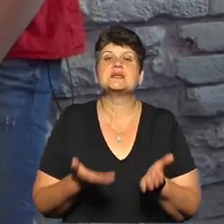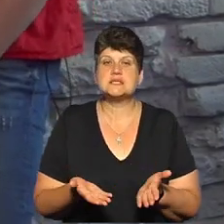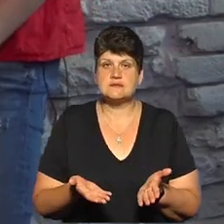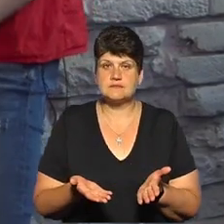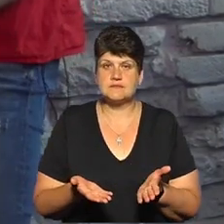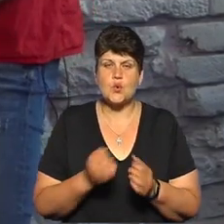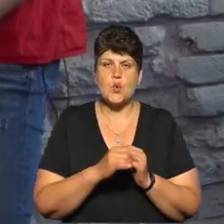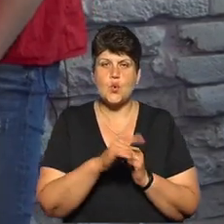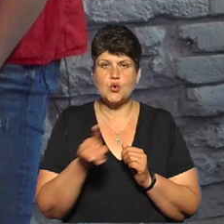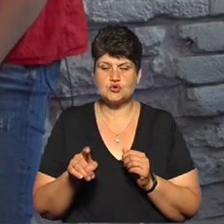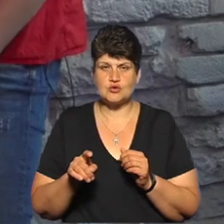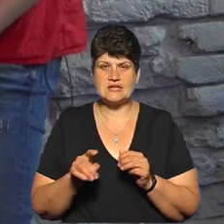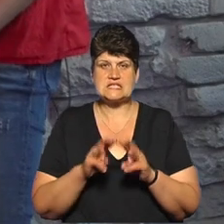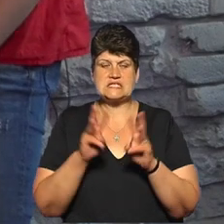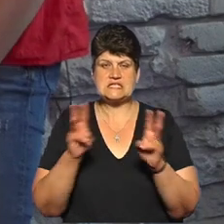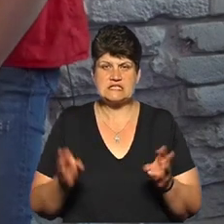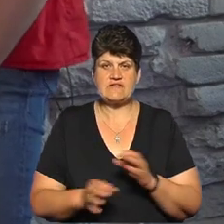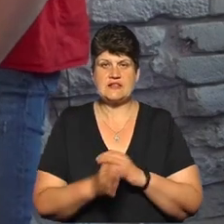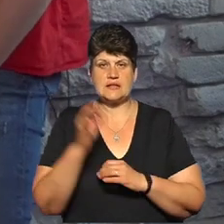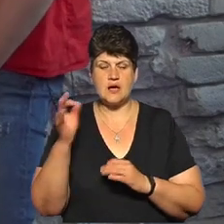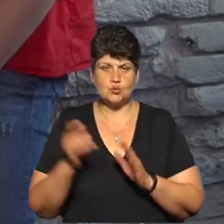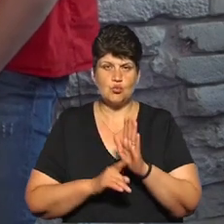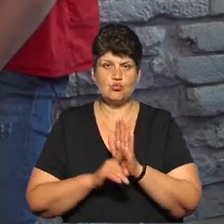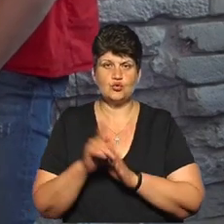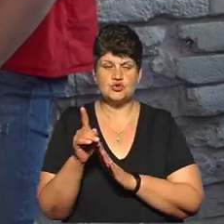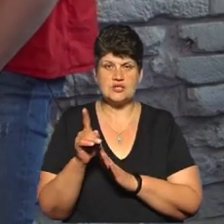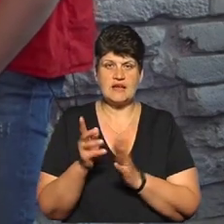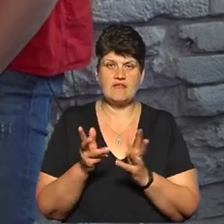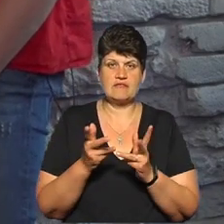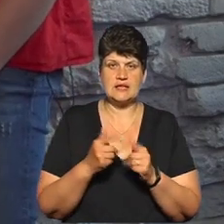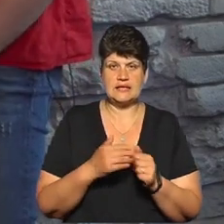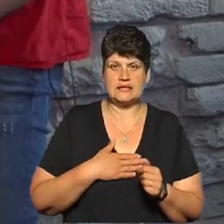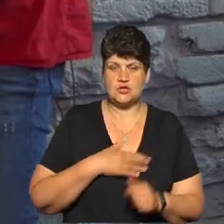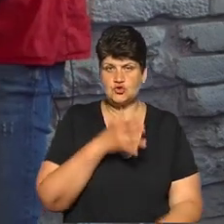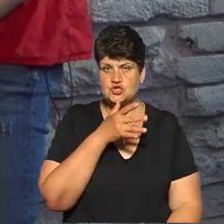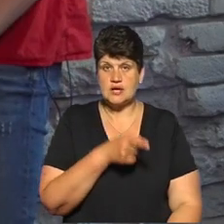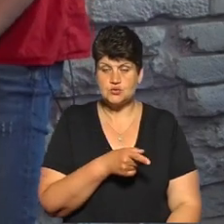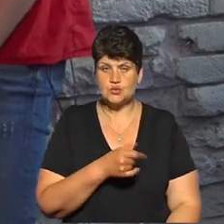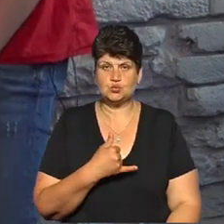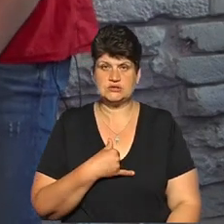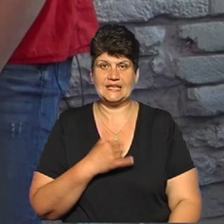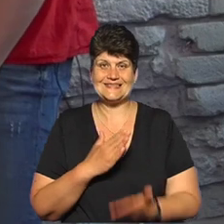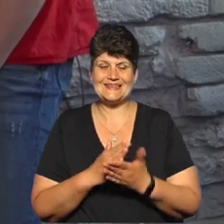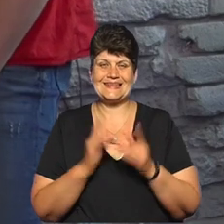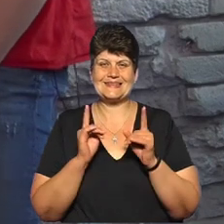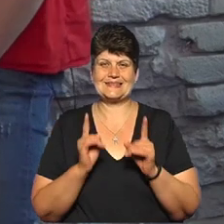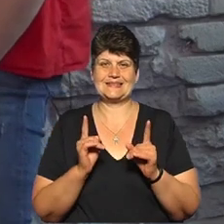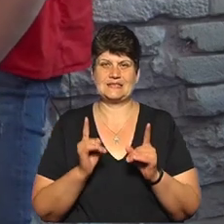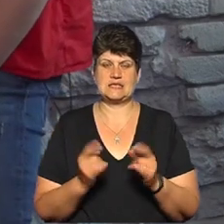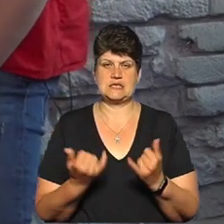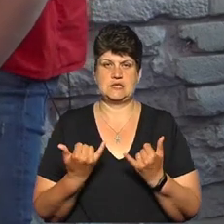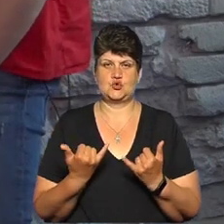світанку починається відлік нашого часу. І у нас є тільки сьогоднішній